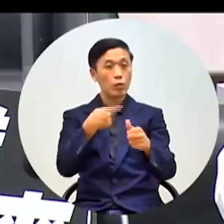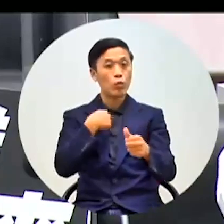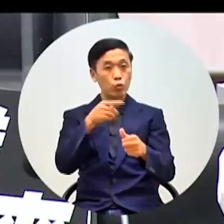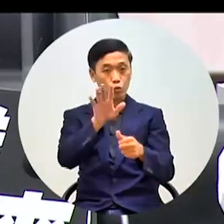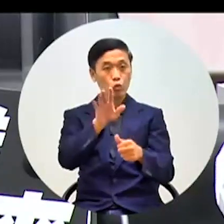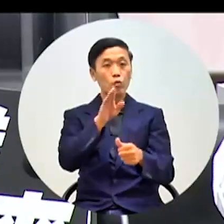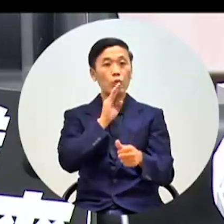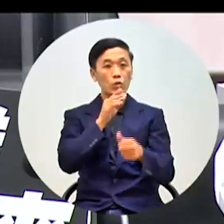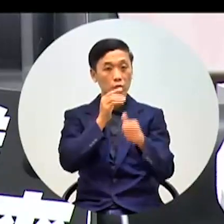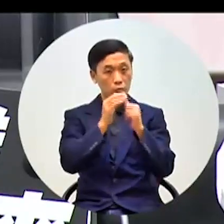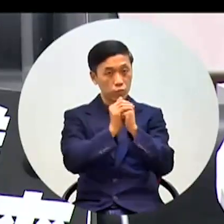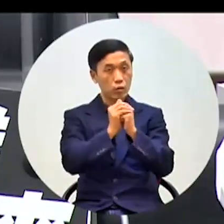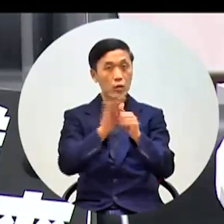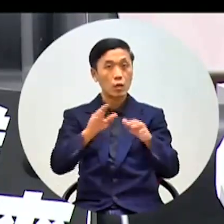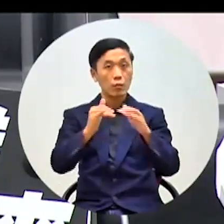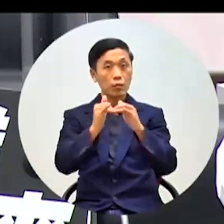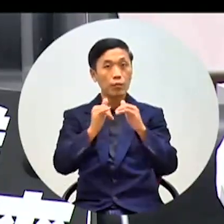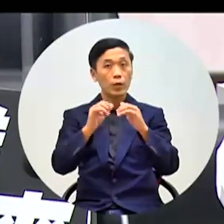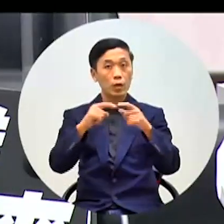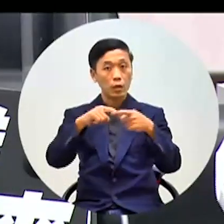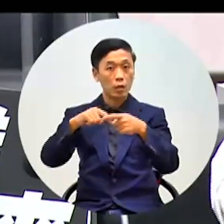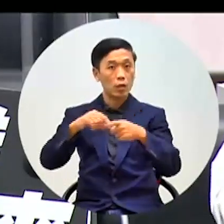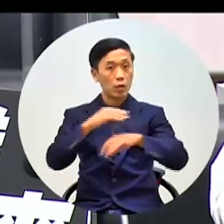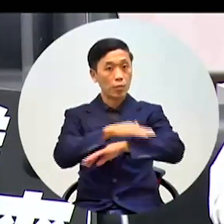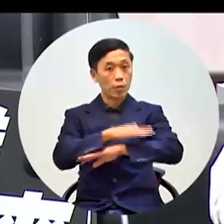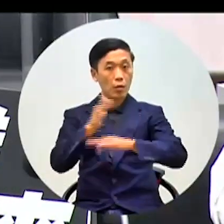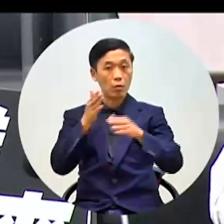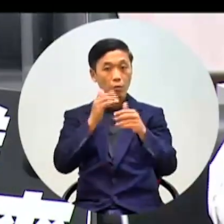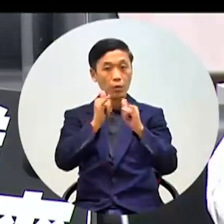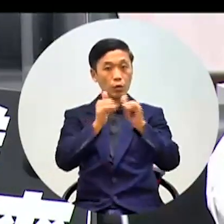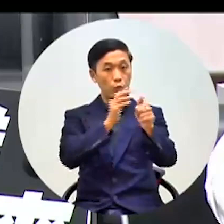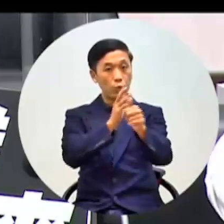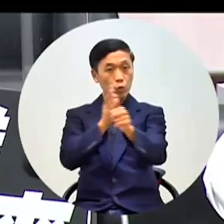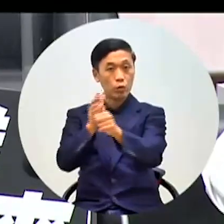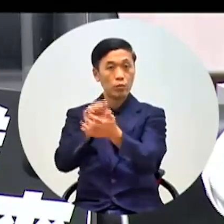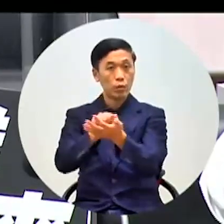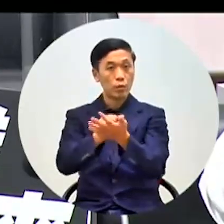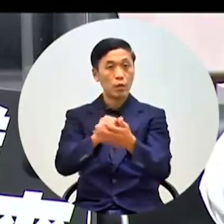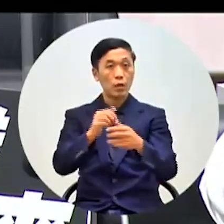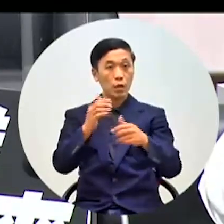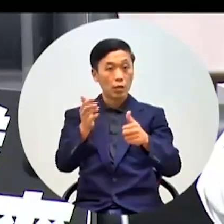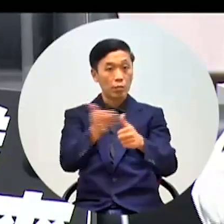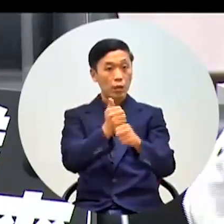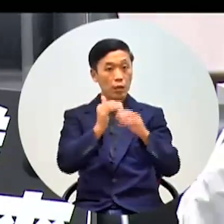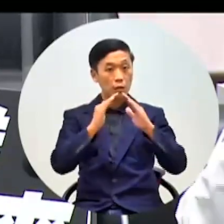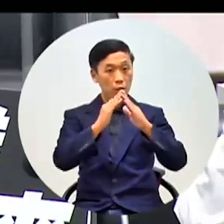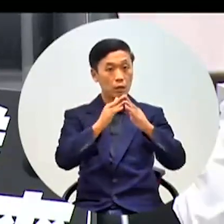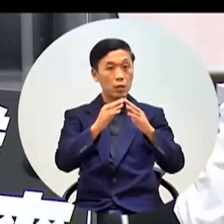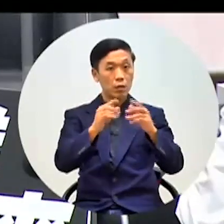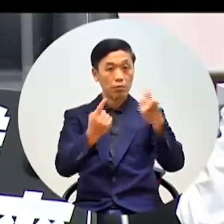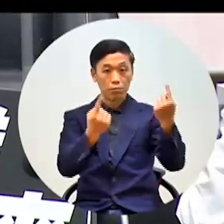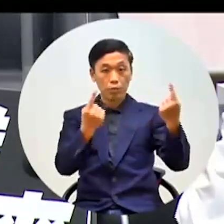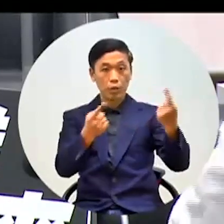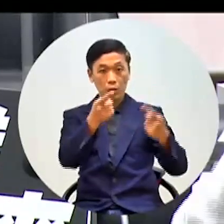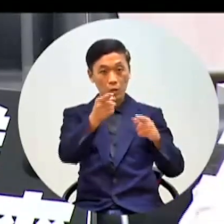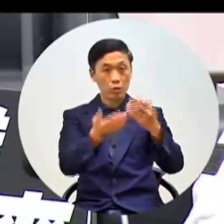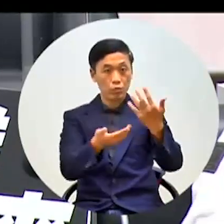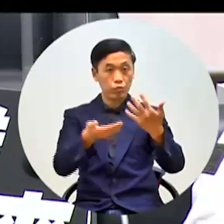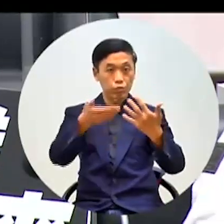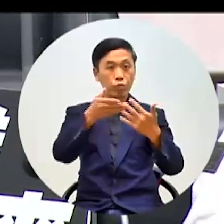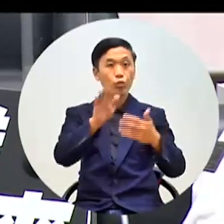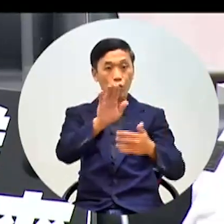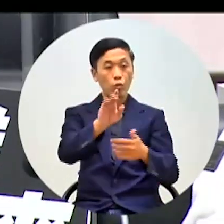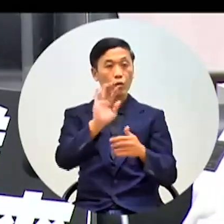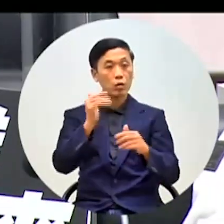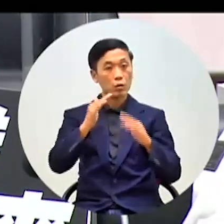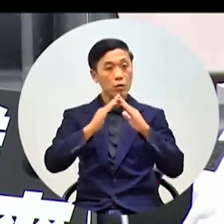这个联合报今天的民调的一个公布，我们首长施政满意度虽然你进步了，但是市长，我